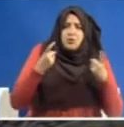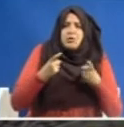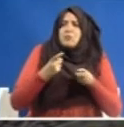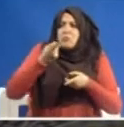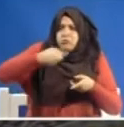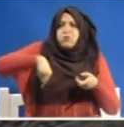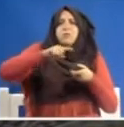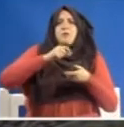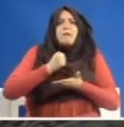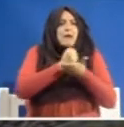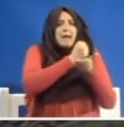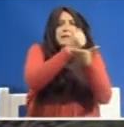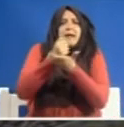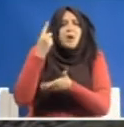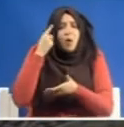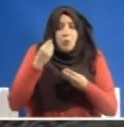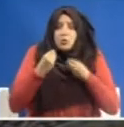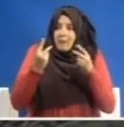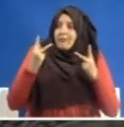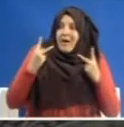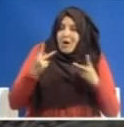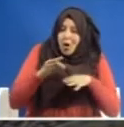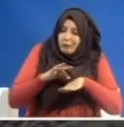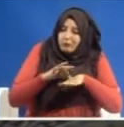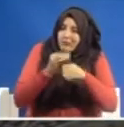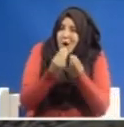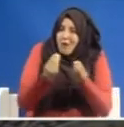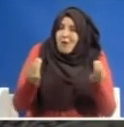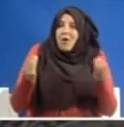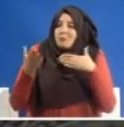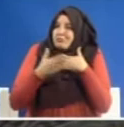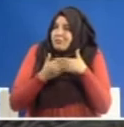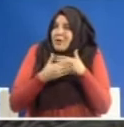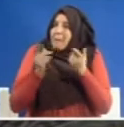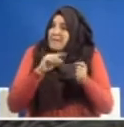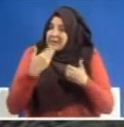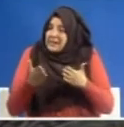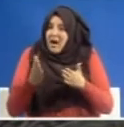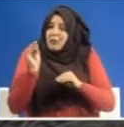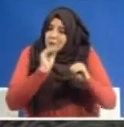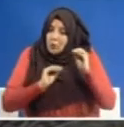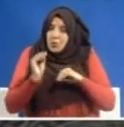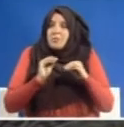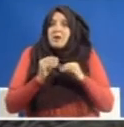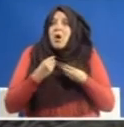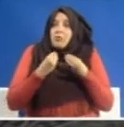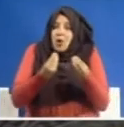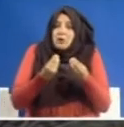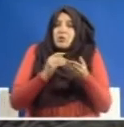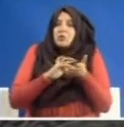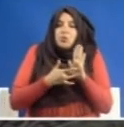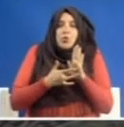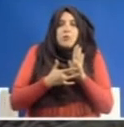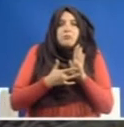جهودها في غرس القيم وفي مرافقة الصغار وفي رعايتهم وتوفير